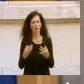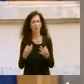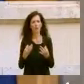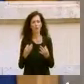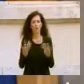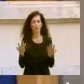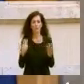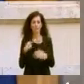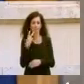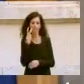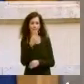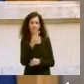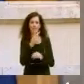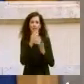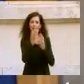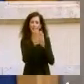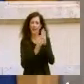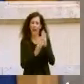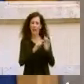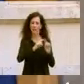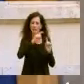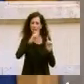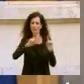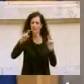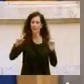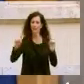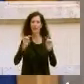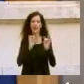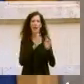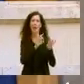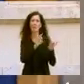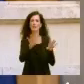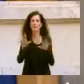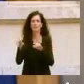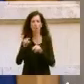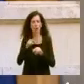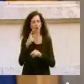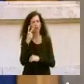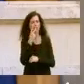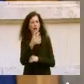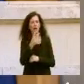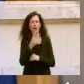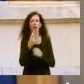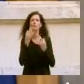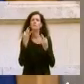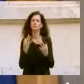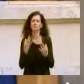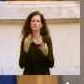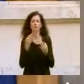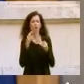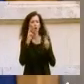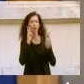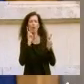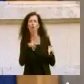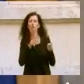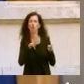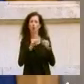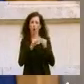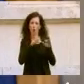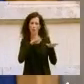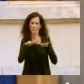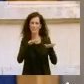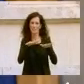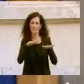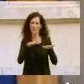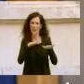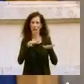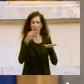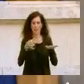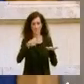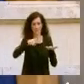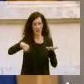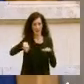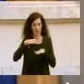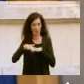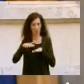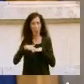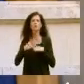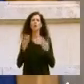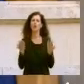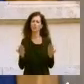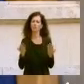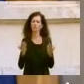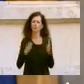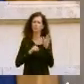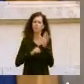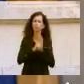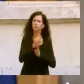della curva epidemiologica ci dimostrano che il sistema di controllo che abbiamo adottato sta funzionando